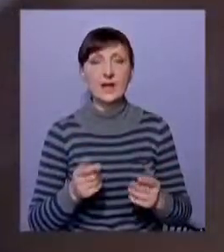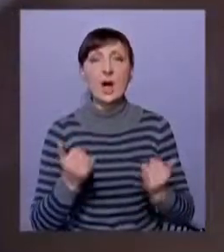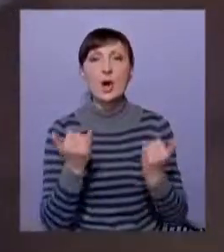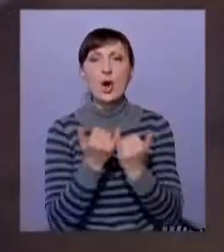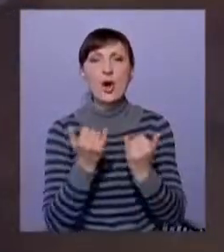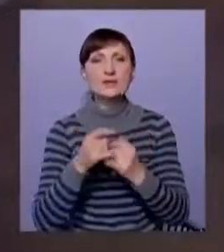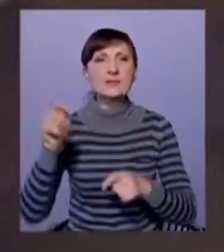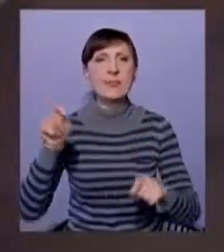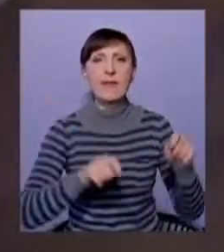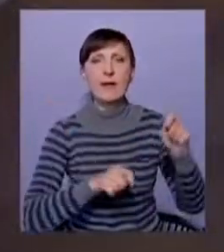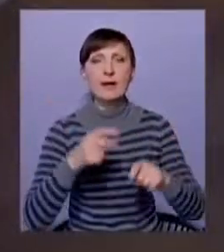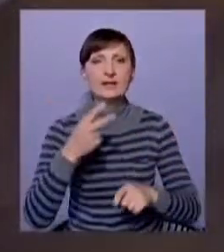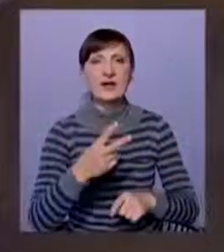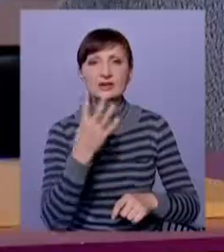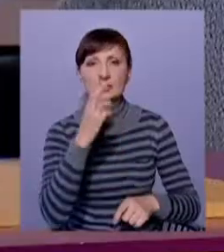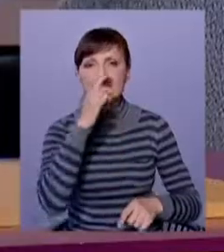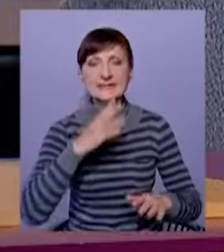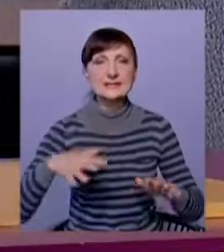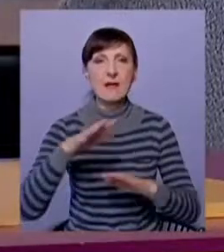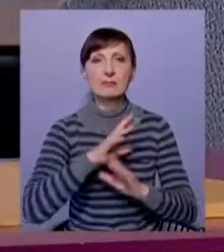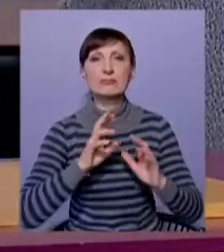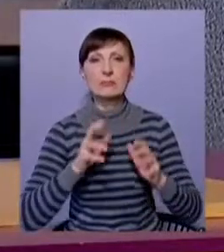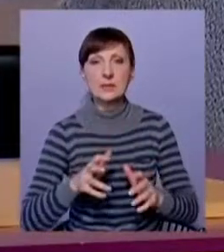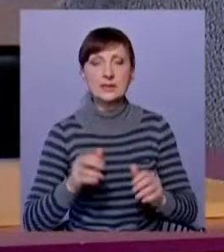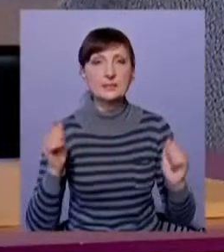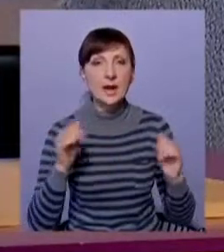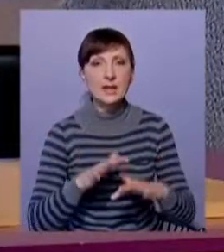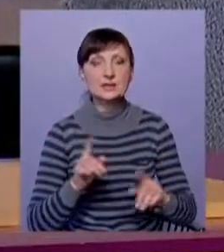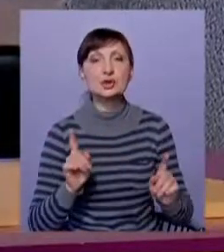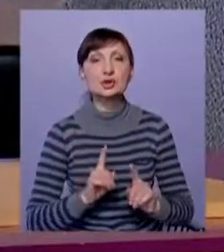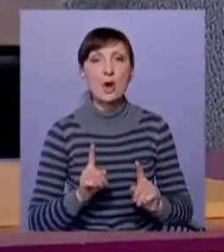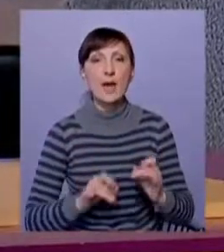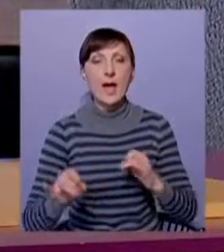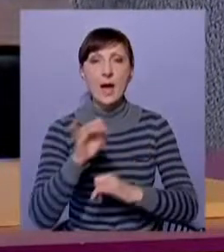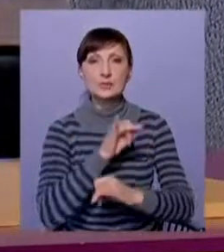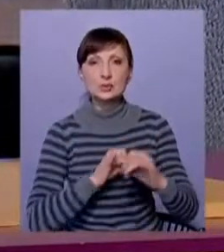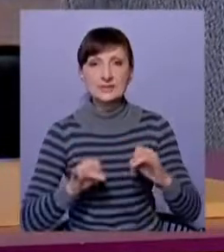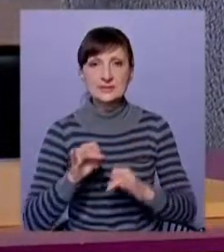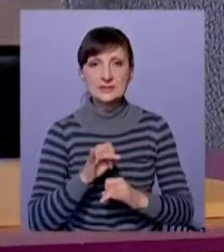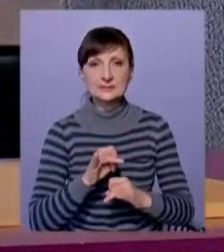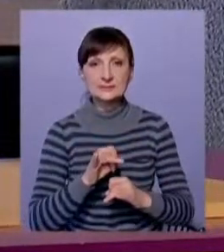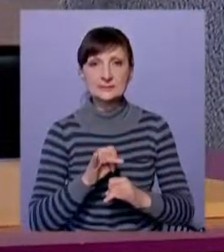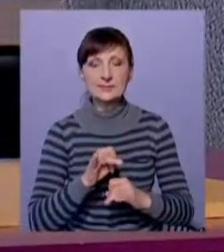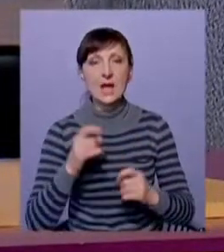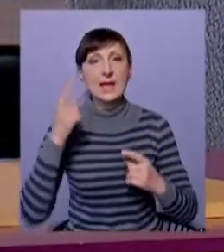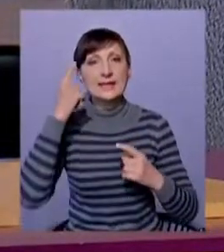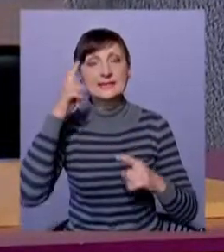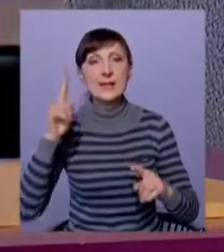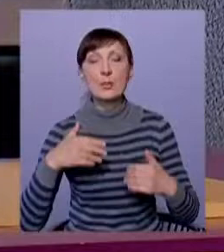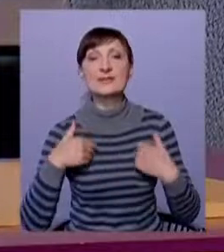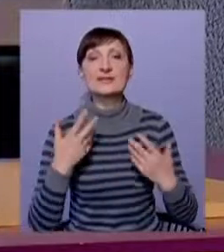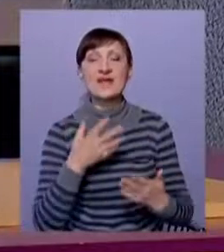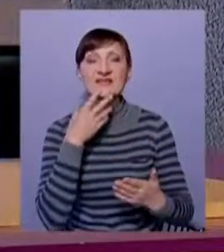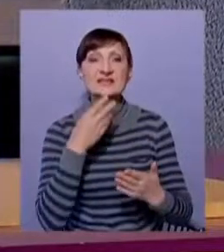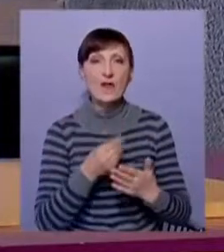с 24 стран мира собрались для того, чтобы обсудить идеи, представить